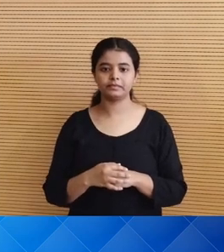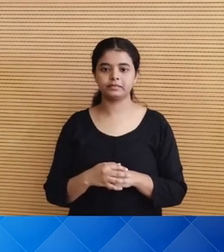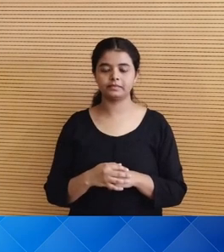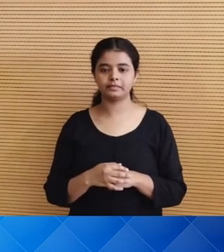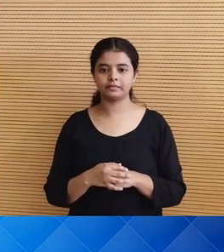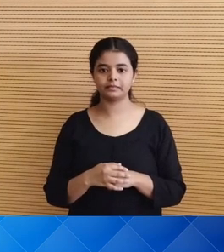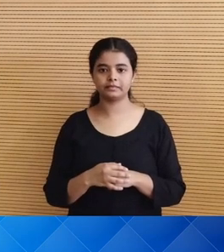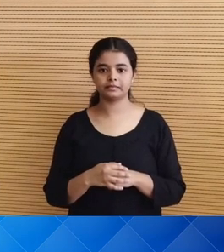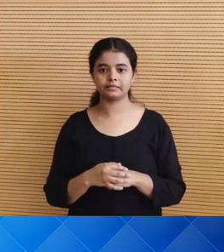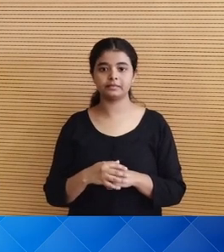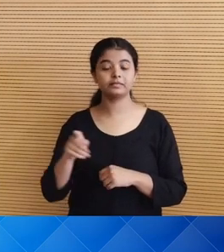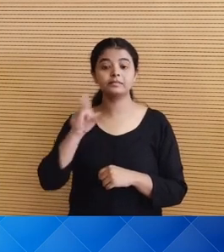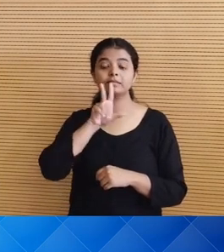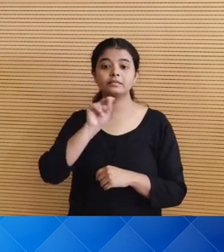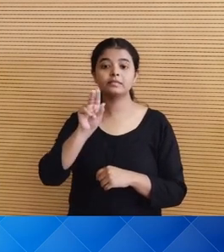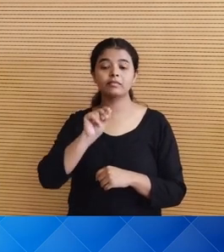पापम संध्या दीपम नमोस्तुते।